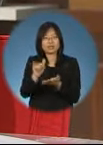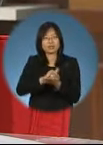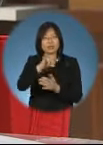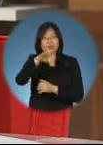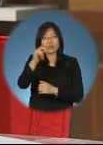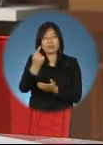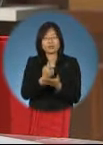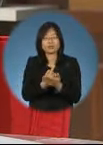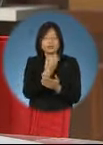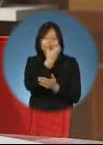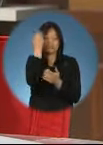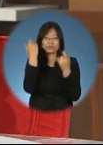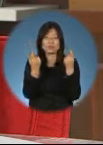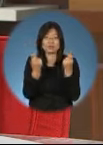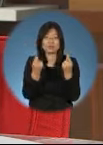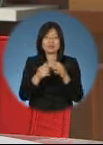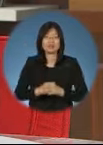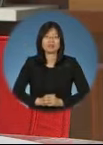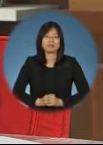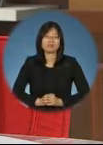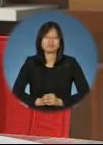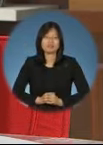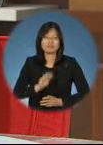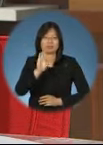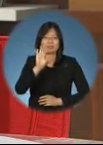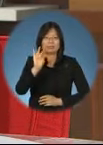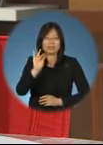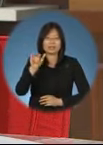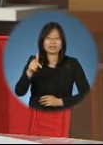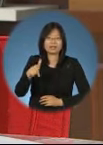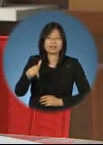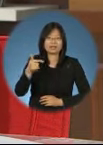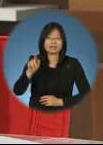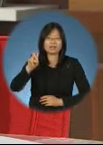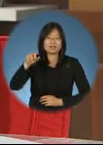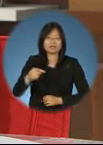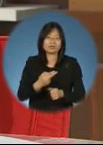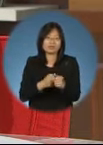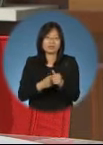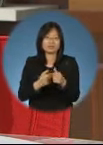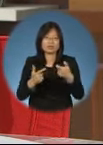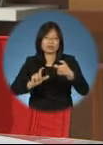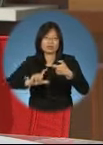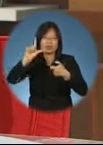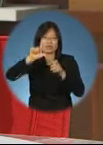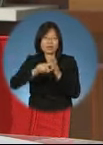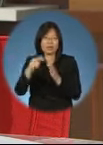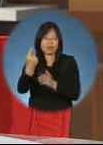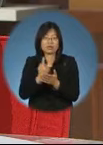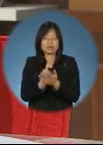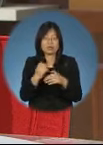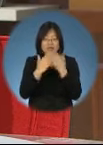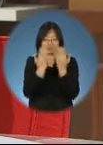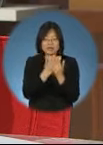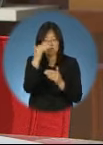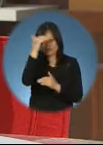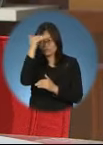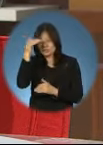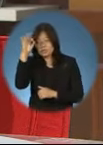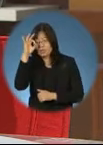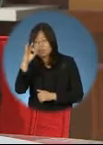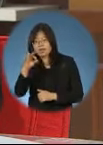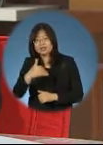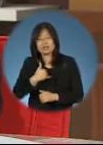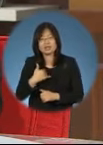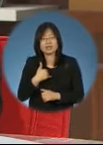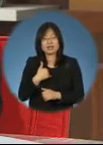게 꿈이었잖아요. 예, 예. 그래서 백남 선생도 때 60년대 왔고, 그러니까 다 이렇게 둘러보니까